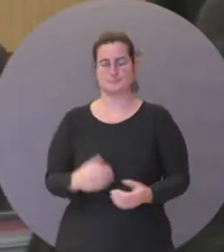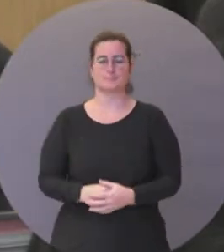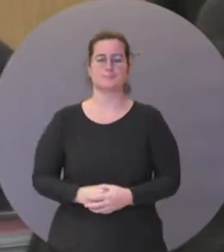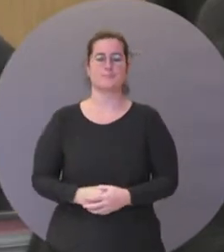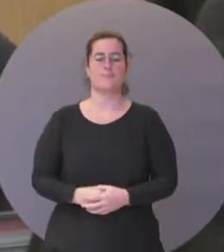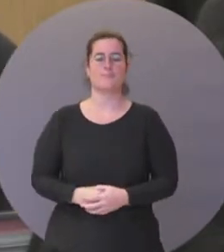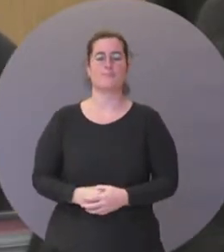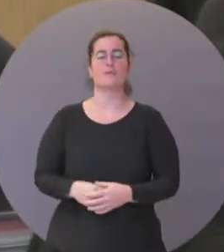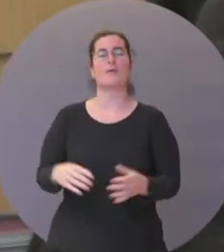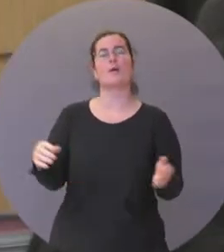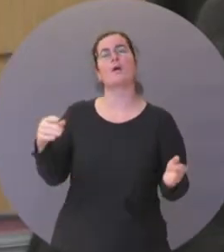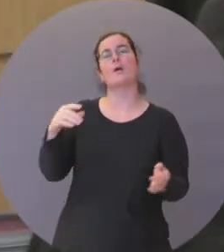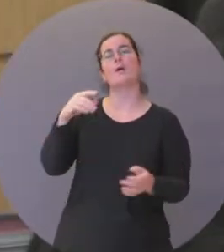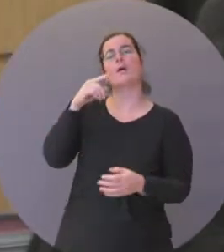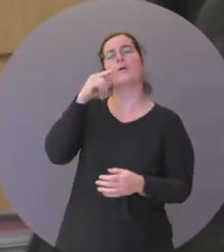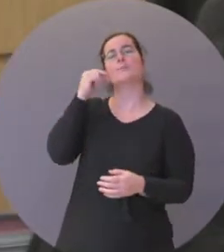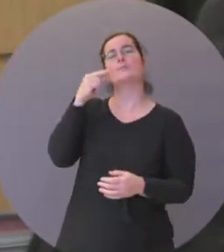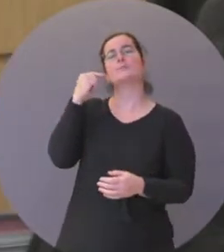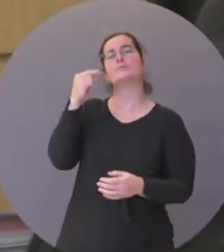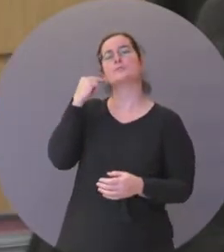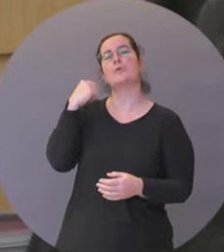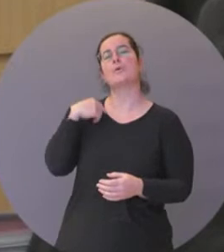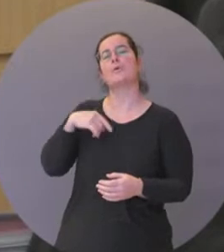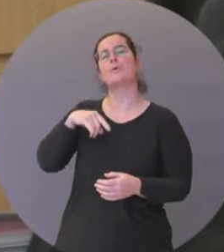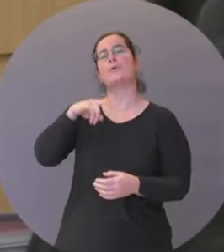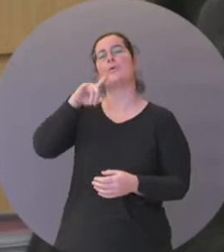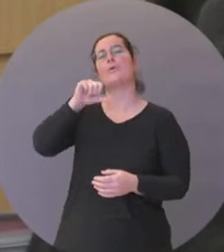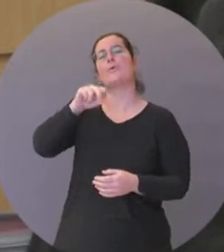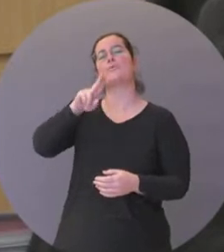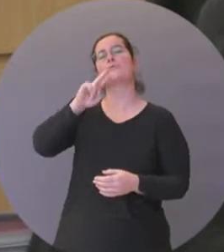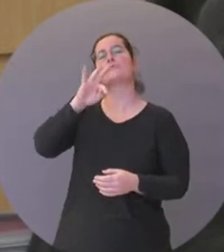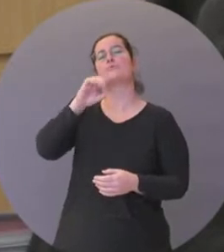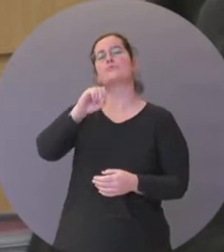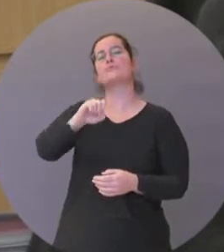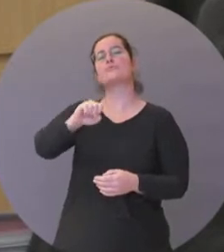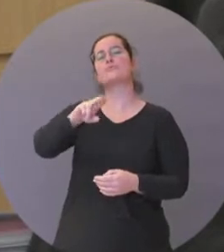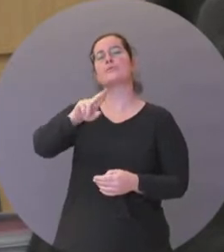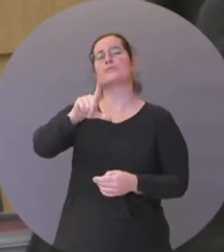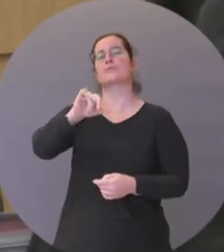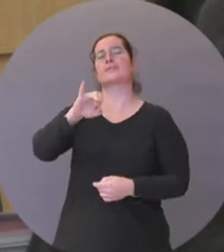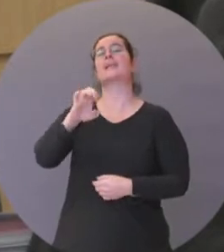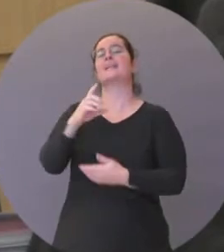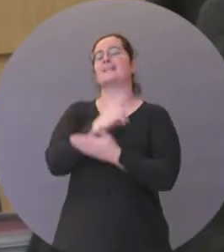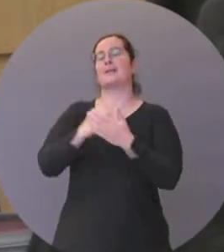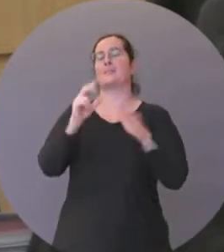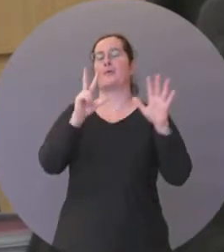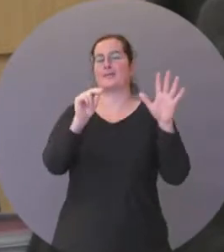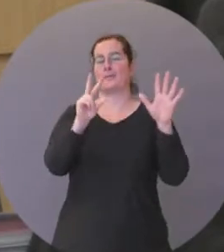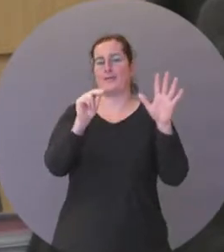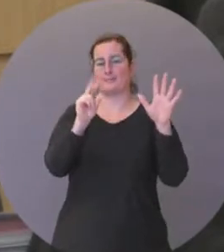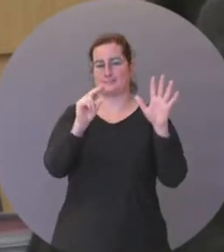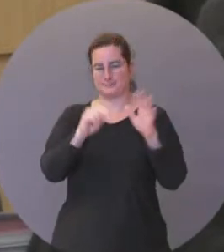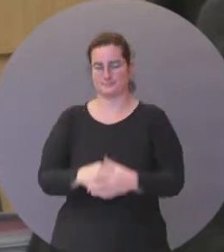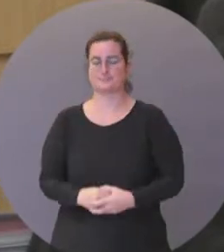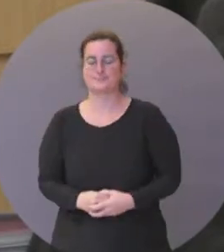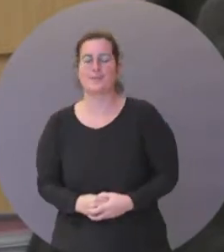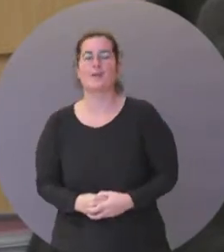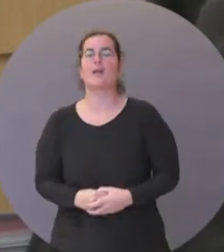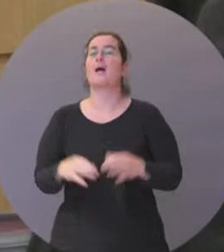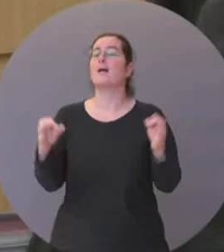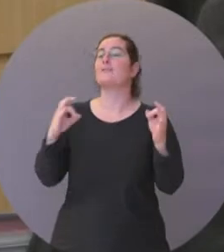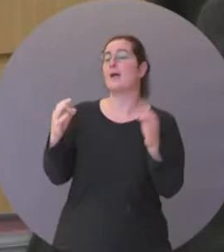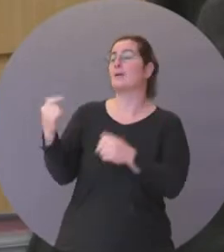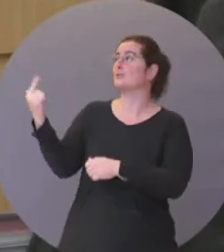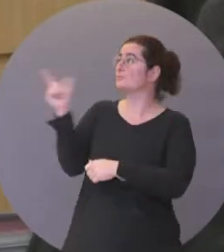ami Stéphane au soulier président de la Somme avec qui vous partagez le même intérêt sur le projet de réforme